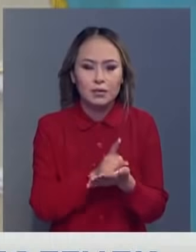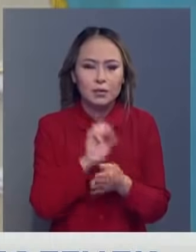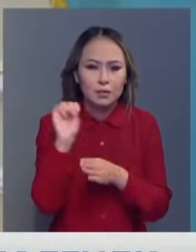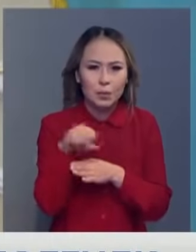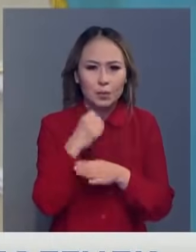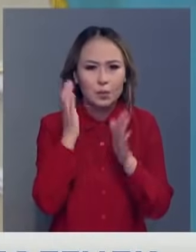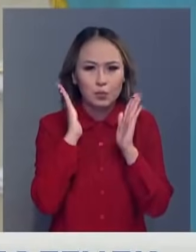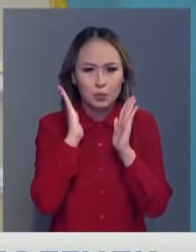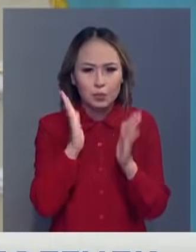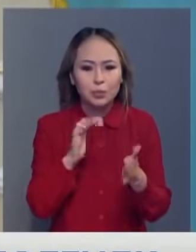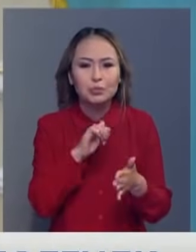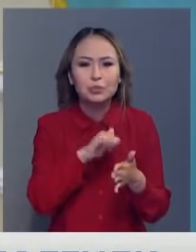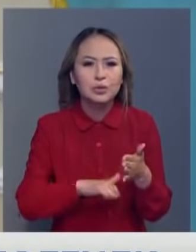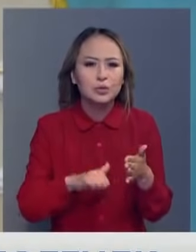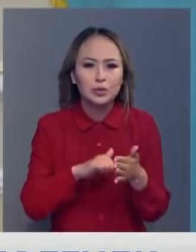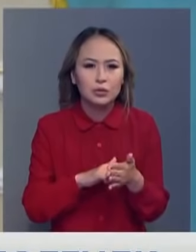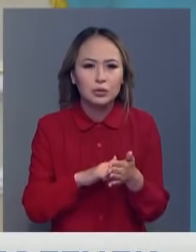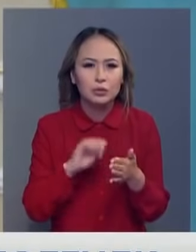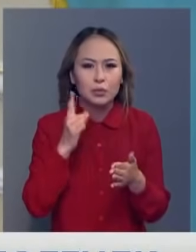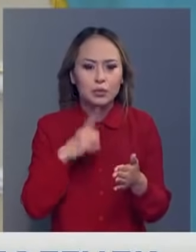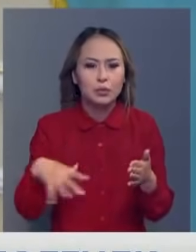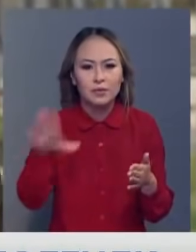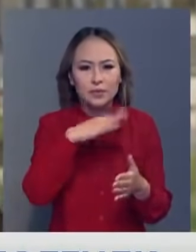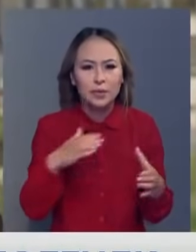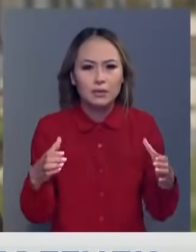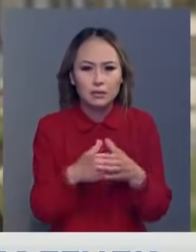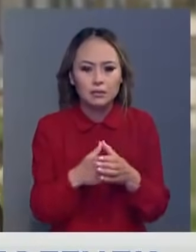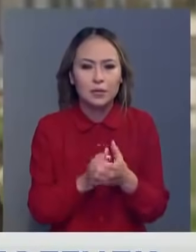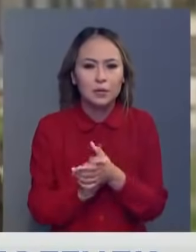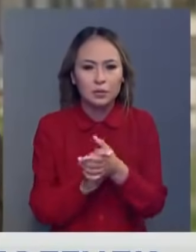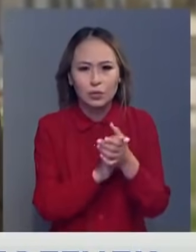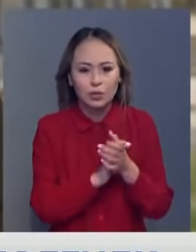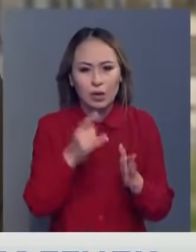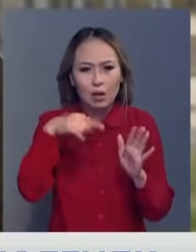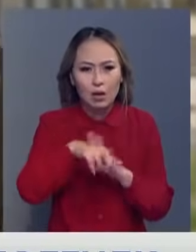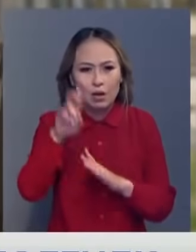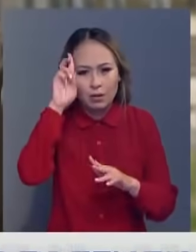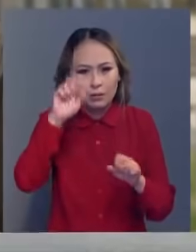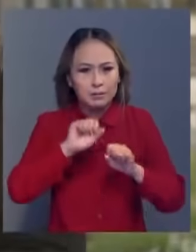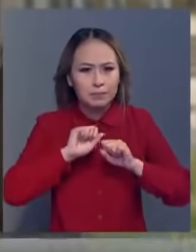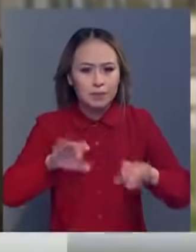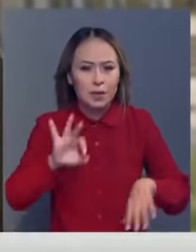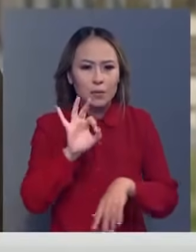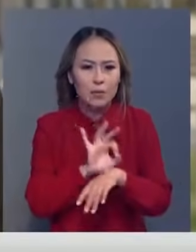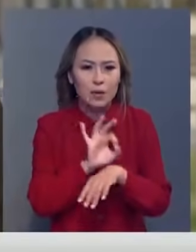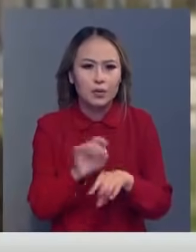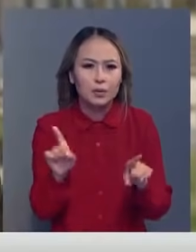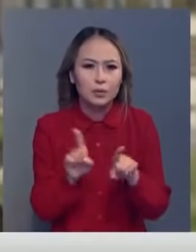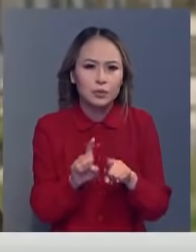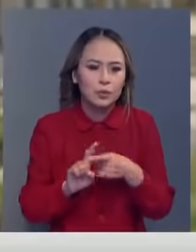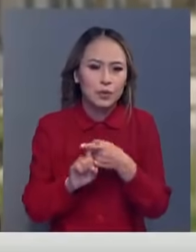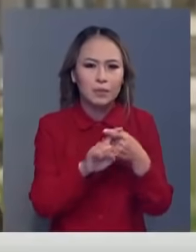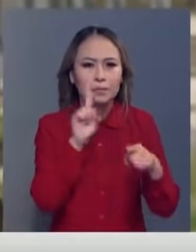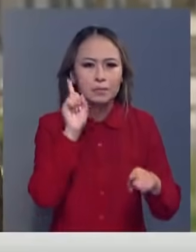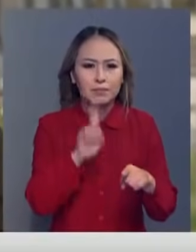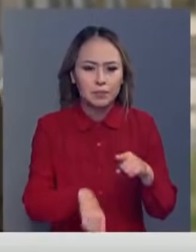жеңеміз. Себебі біз біргеміз. Індет ел ішіне тарап кетті. Қолдан сабын ұқсап сусыды уысымыздан